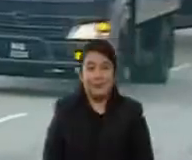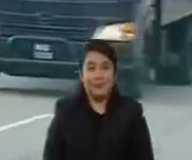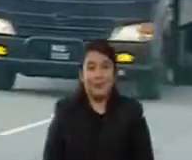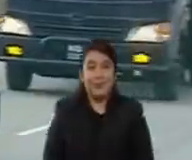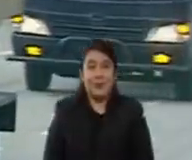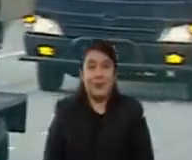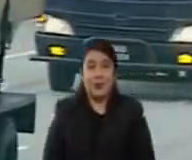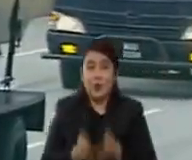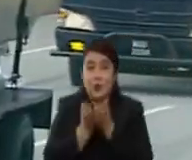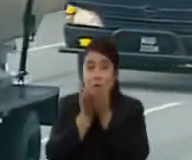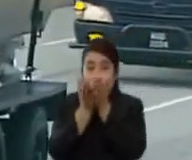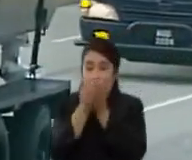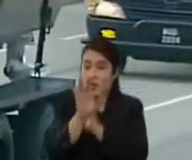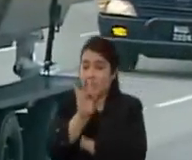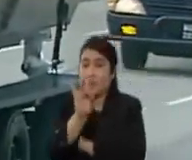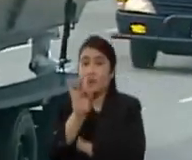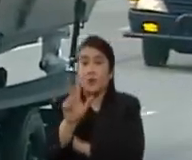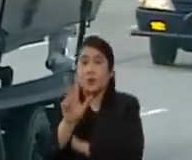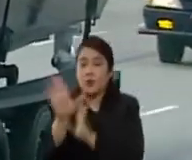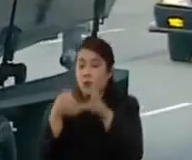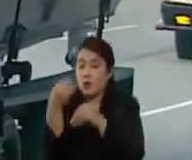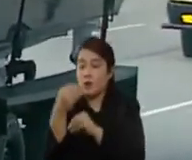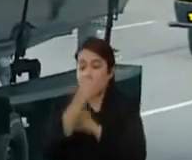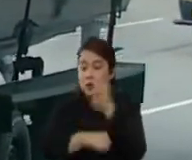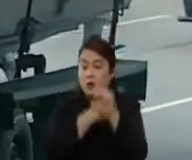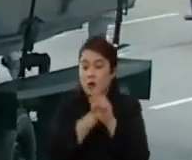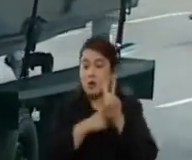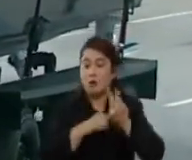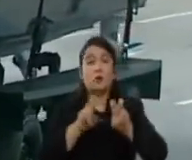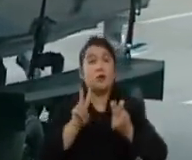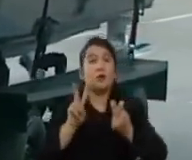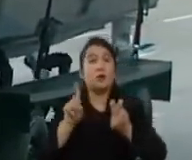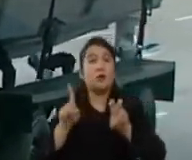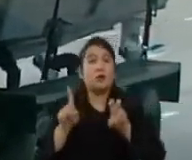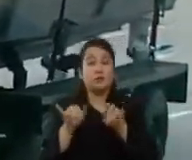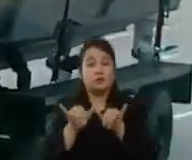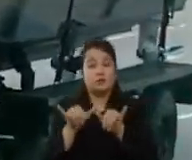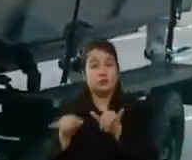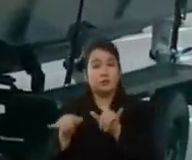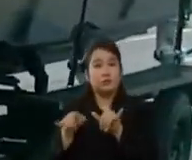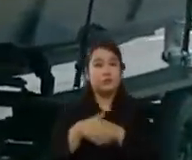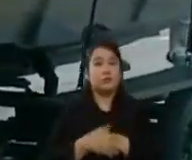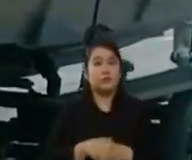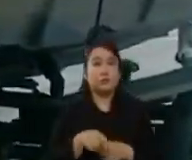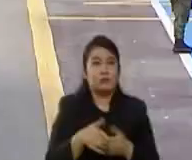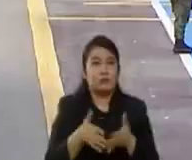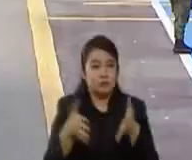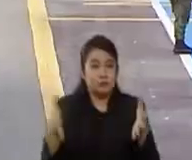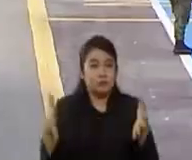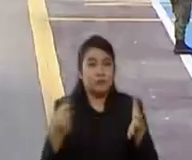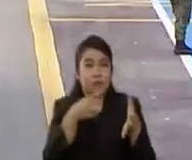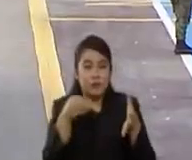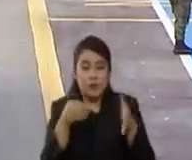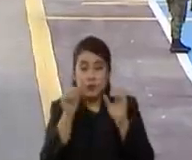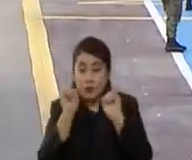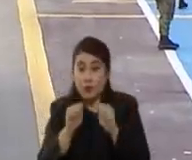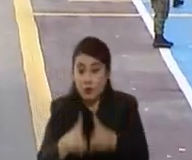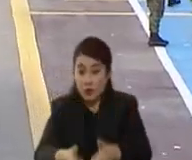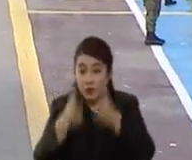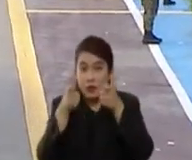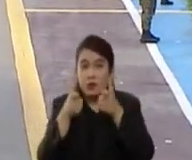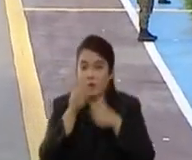Boat Petir 83 keluaran tahun 2021 berukuran 12 meter berkemampuan mencapai